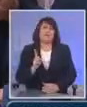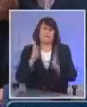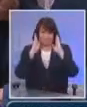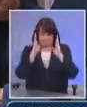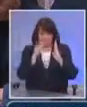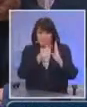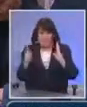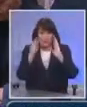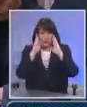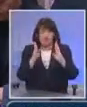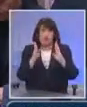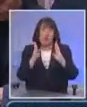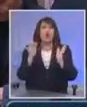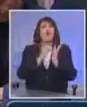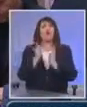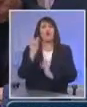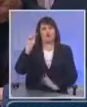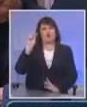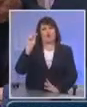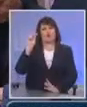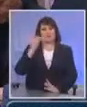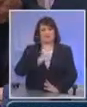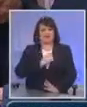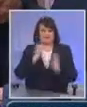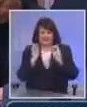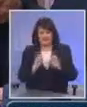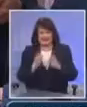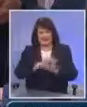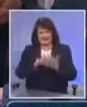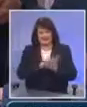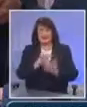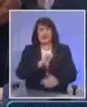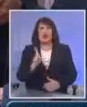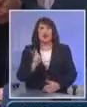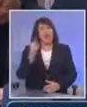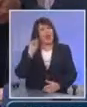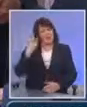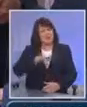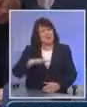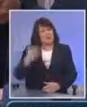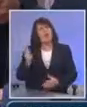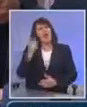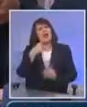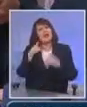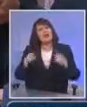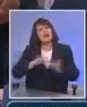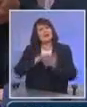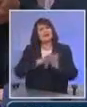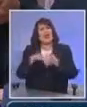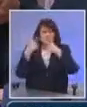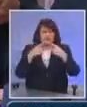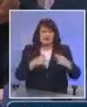αποκλειστικά αφιερωμένο στην ορθόδοξη χριστιανική πίστη, γιατί θα υπάρχουν και άλλα παιδιά. Αυτή η πολυπολιτισμική